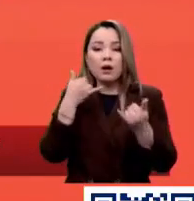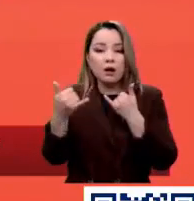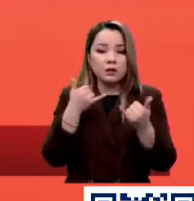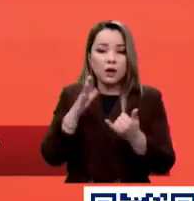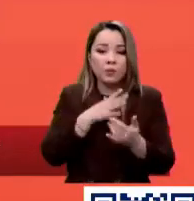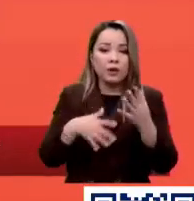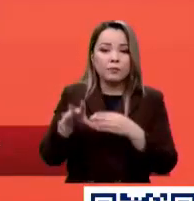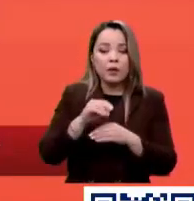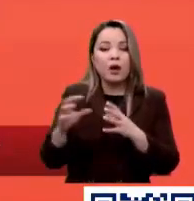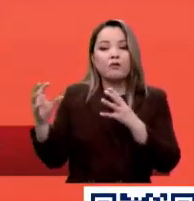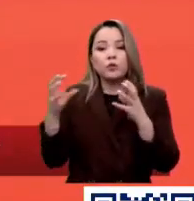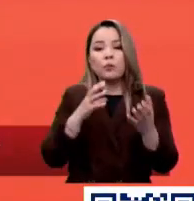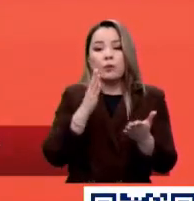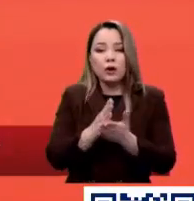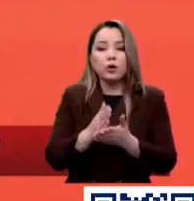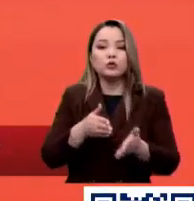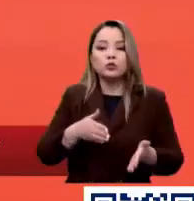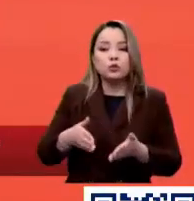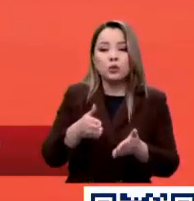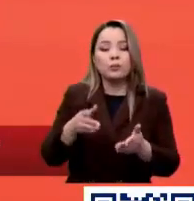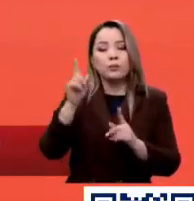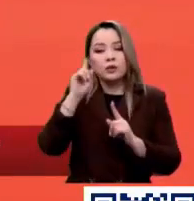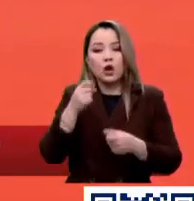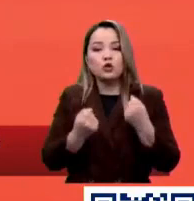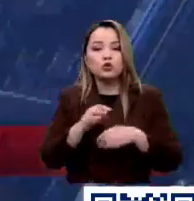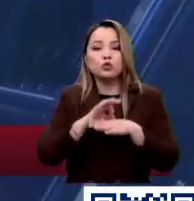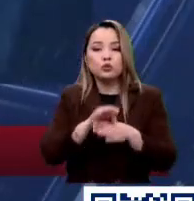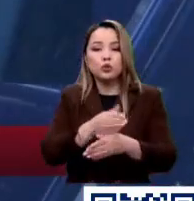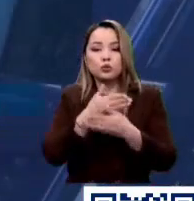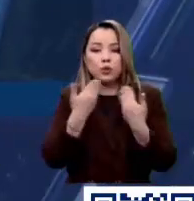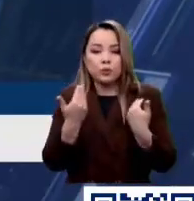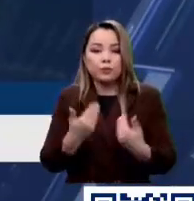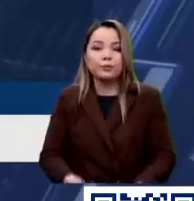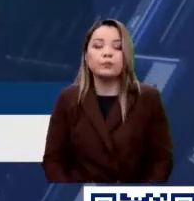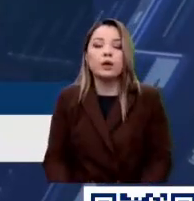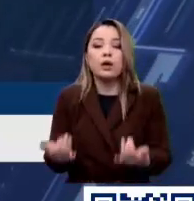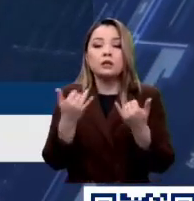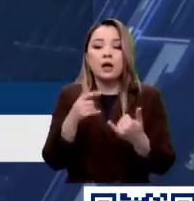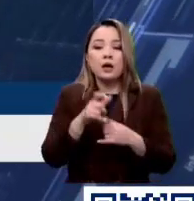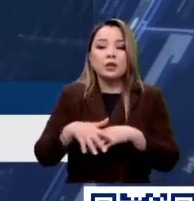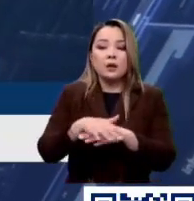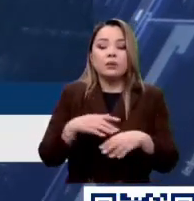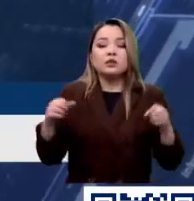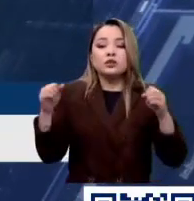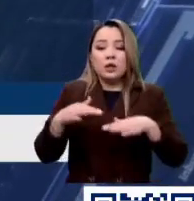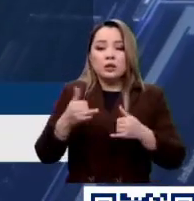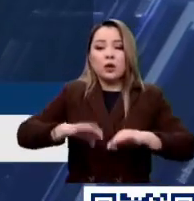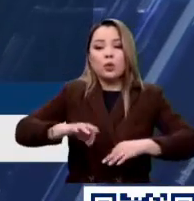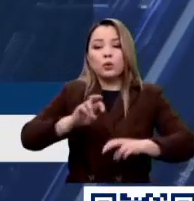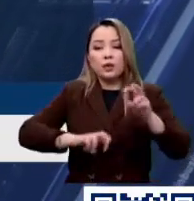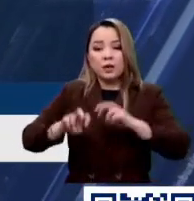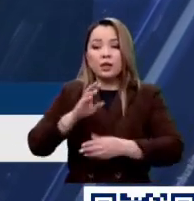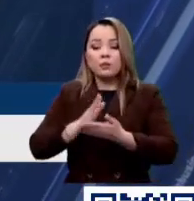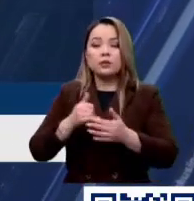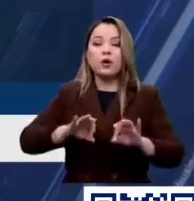хабарластық. Бәрінде автобус бар, бірақ жолды білетін жүргізуші жоқ дейді. Қазір кенді тағы азаматтар жиналып отыр, оларға қазір көлік іздеуіміз керек